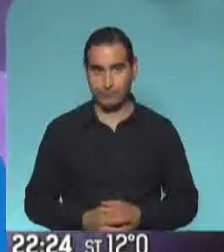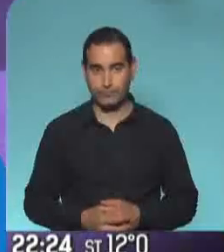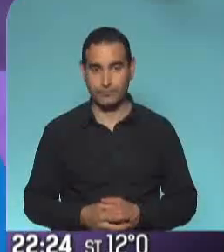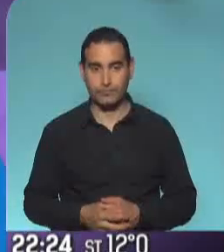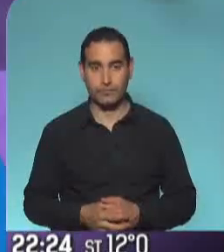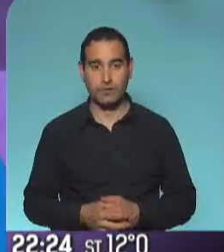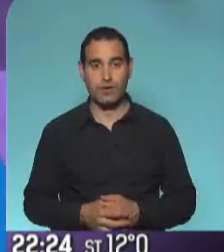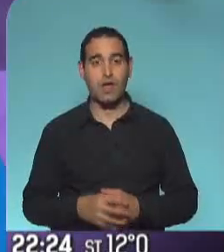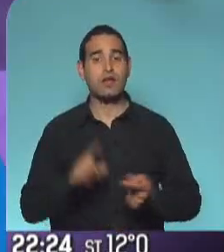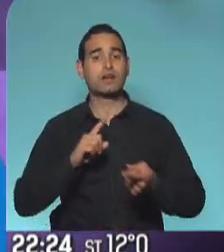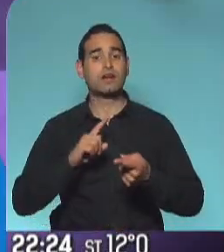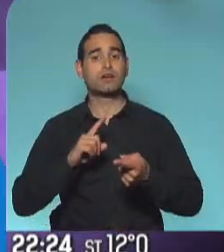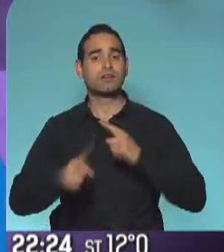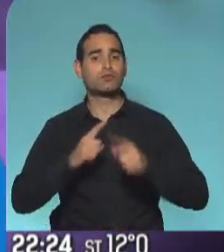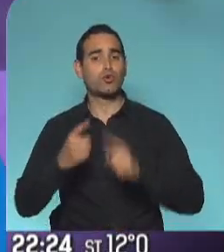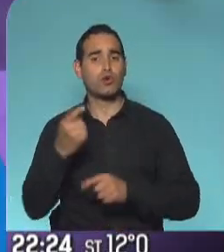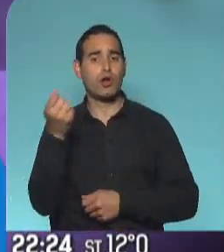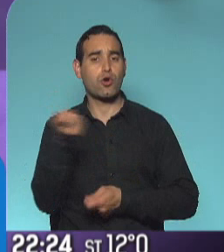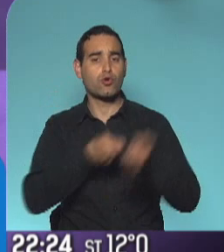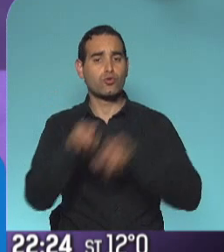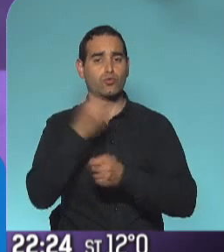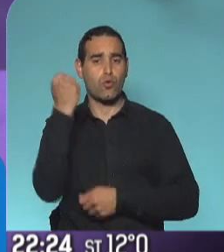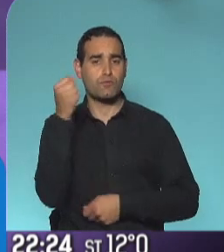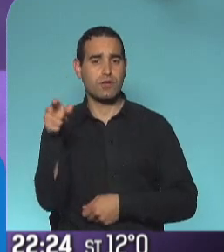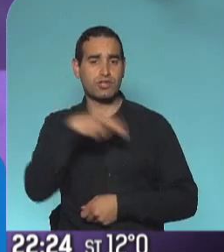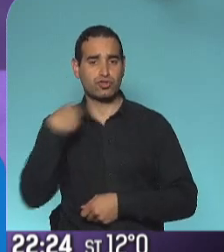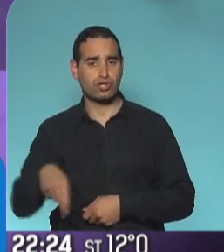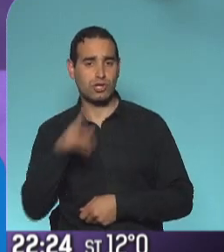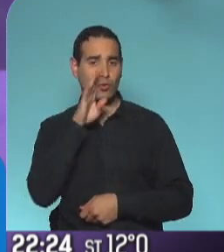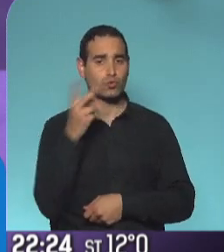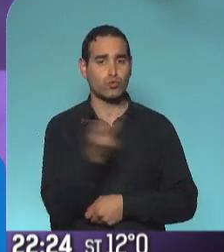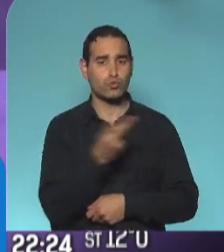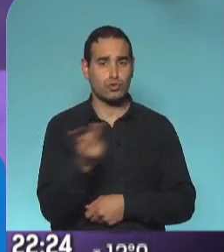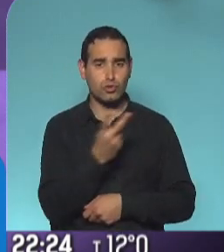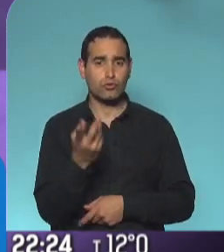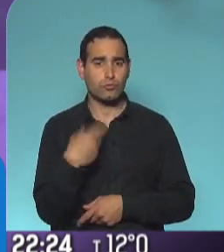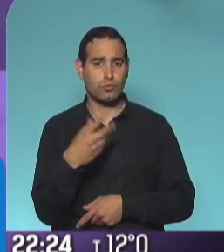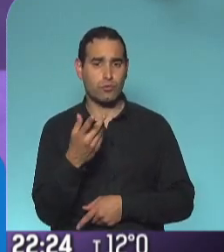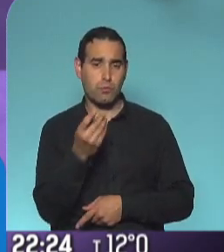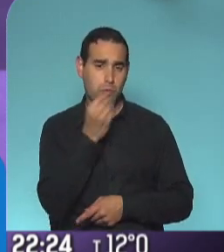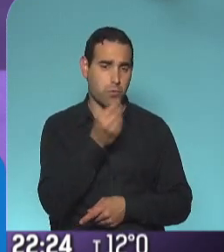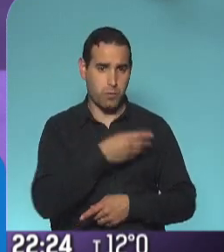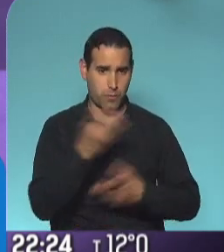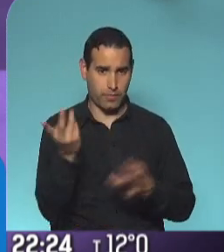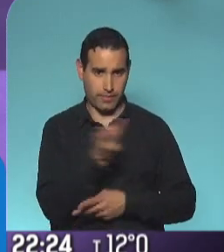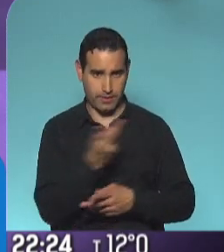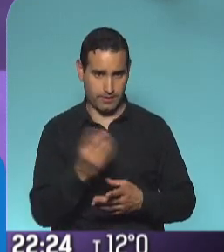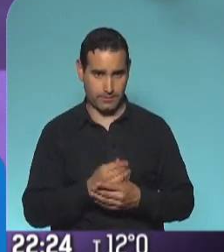中美两国的经济联系不是任何人想切断就可以切断